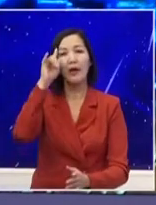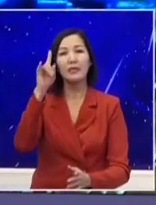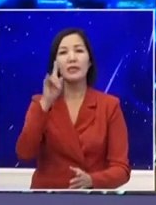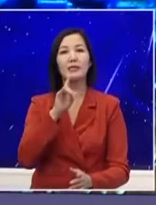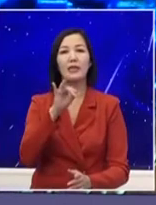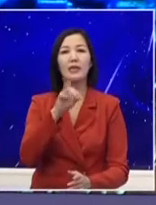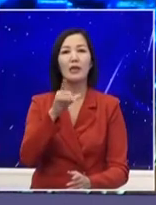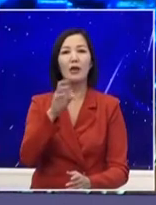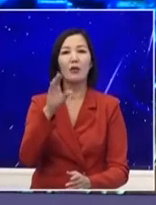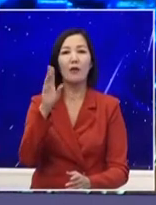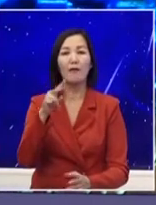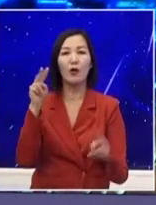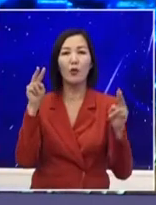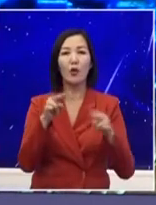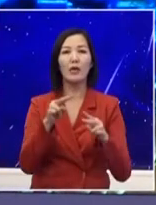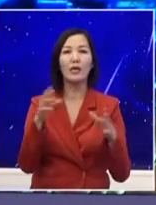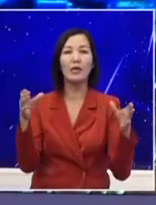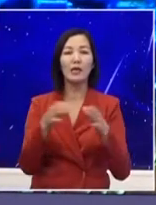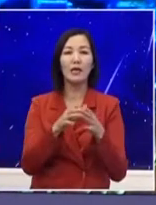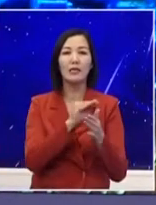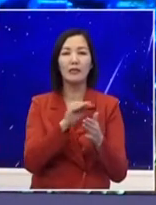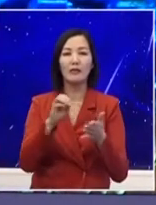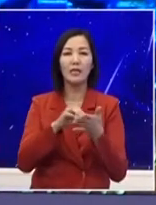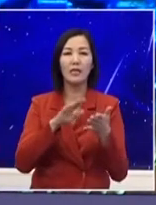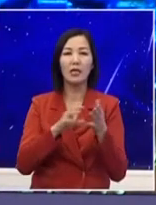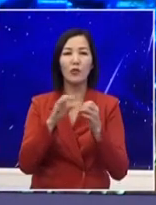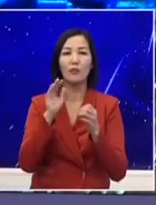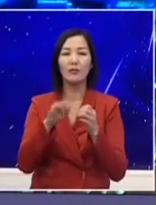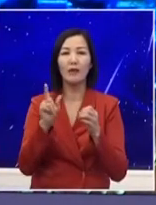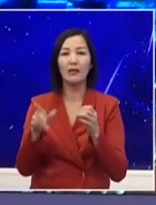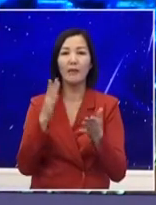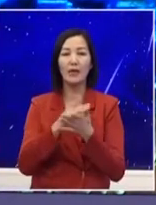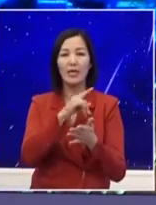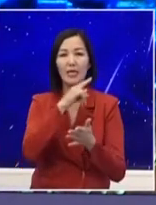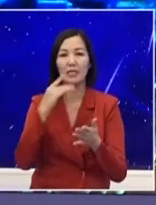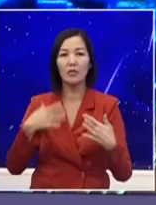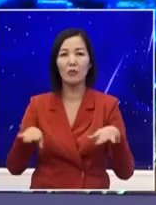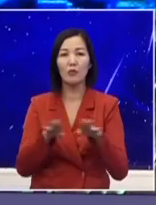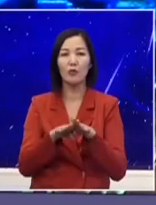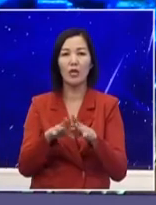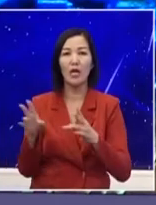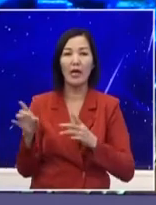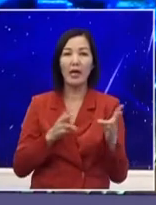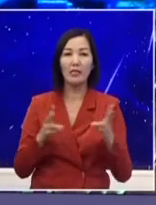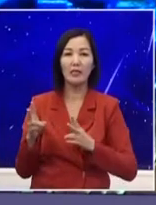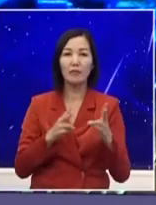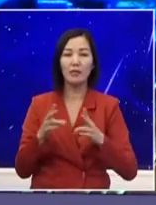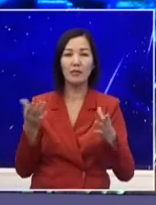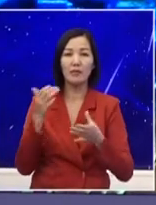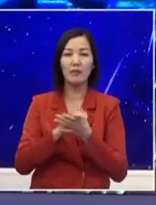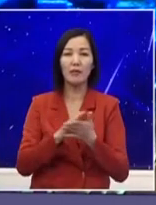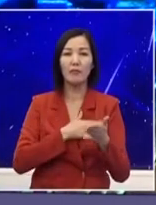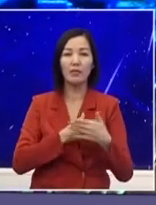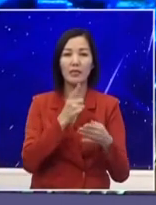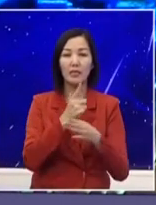Қазақстанда эвакуагерлер ағымы қатарына ресми тіркелген 15 мың адам бар. Ресейде мұндай ағым экстремистік деп танылып, белсенділігіне